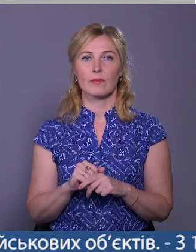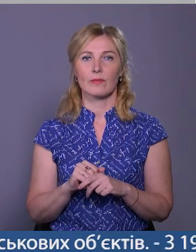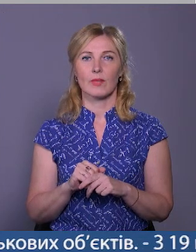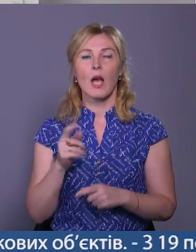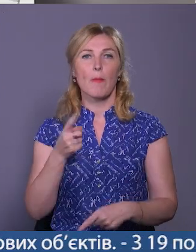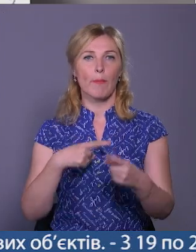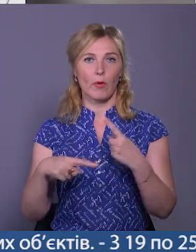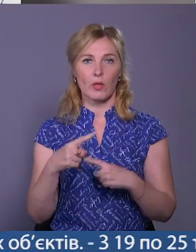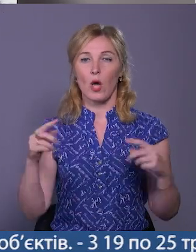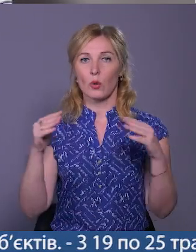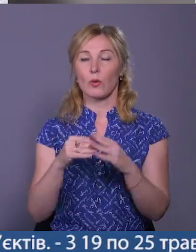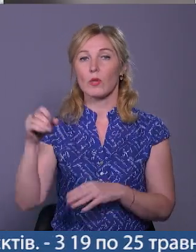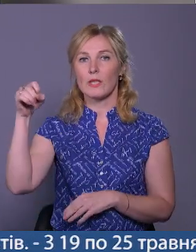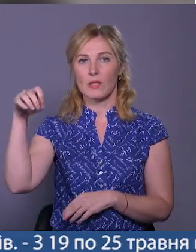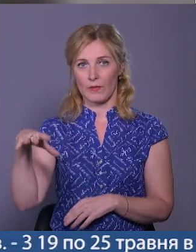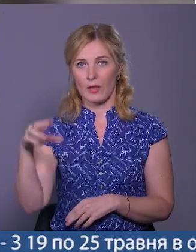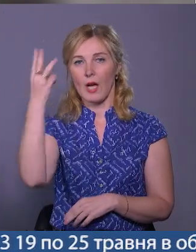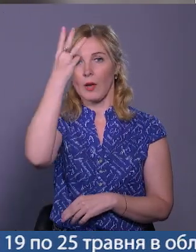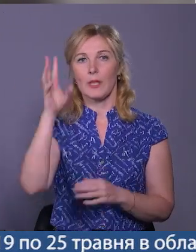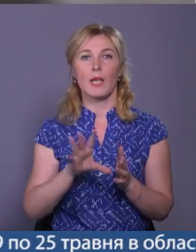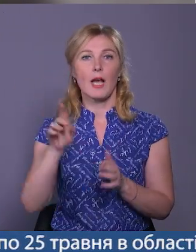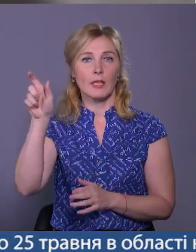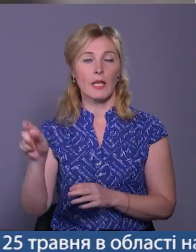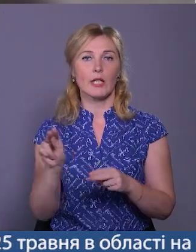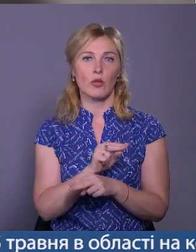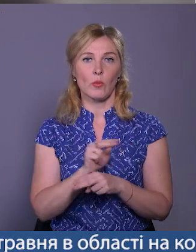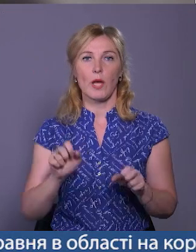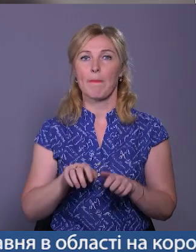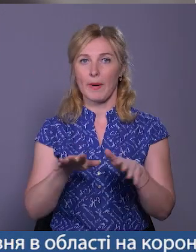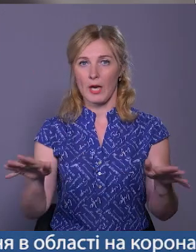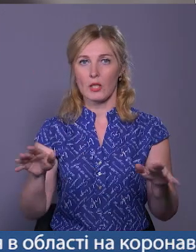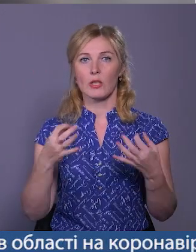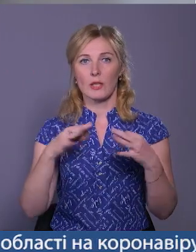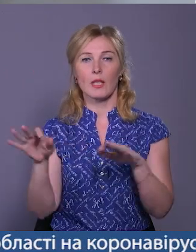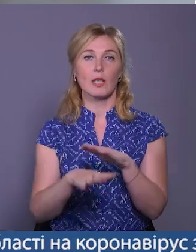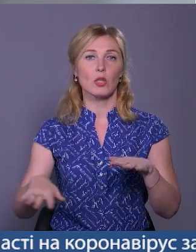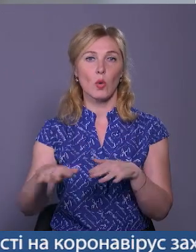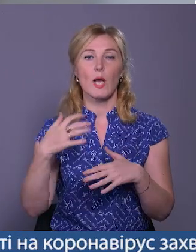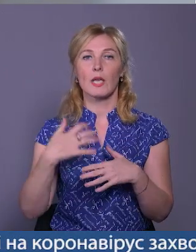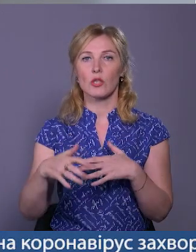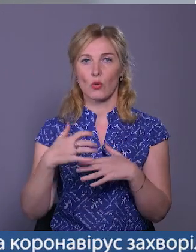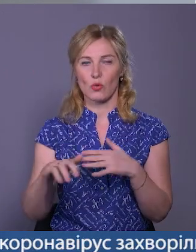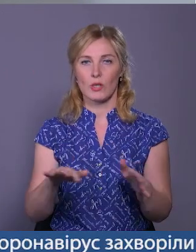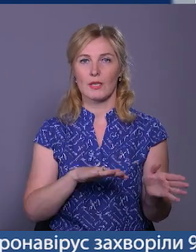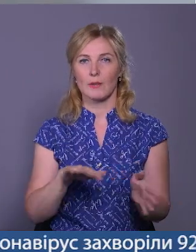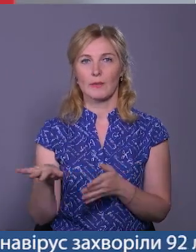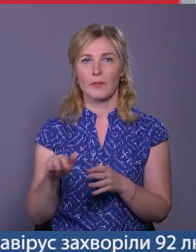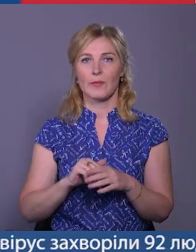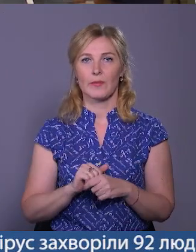повертають у домівки світлом Хмельницький енергетики ремонтують мережі на деокупованих територіях Херсонщини